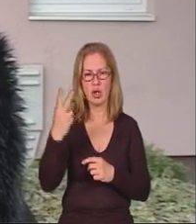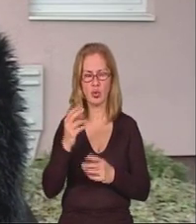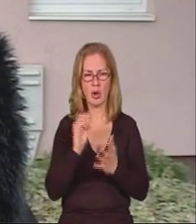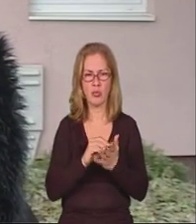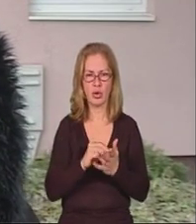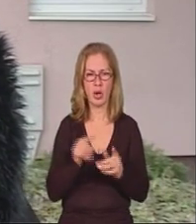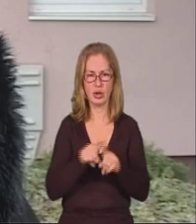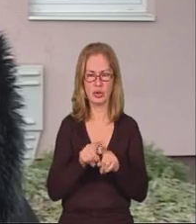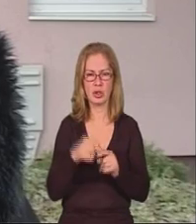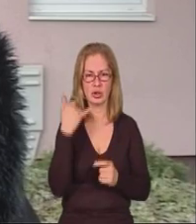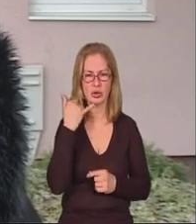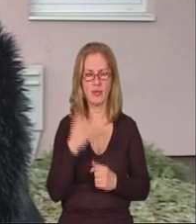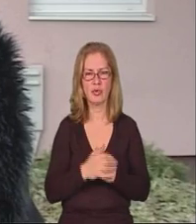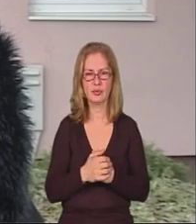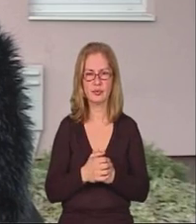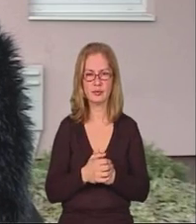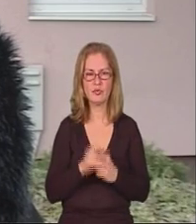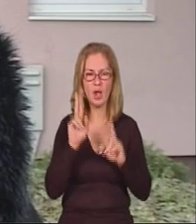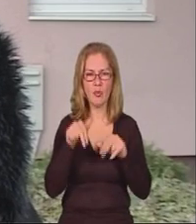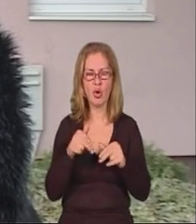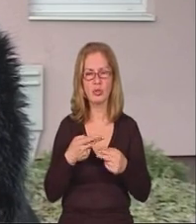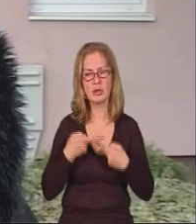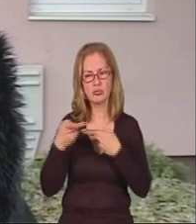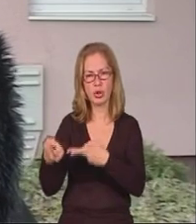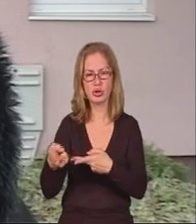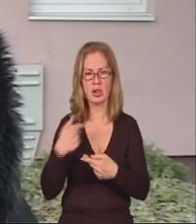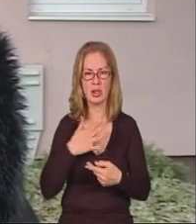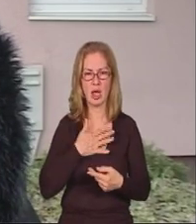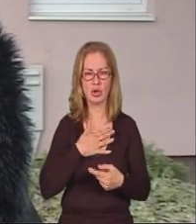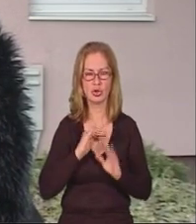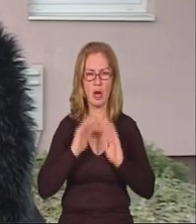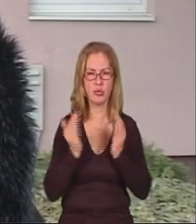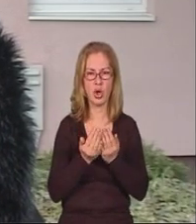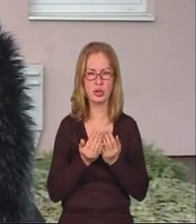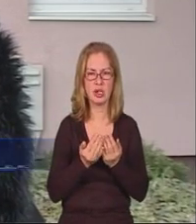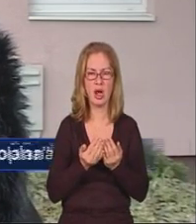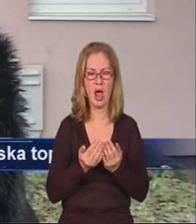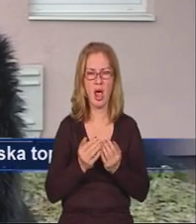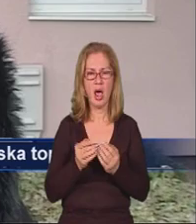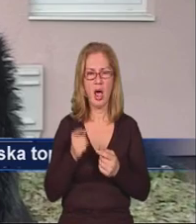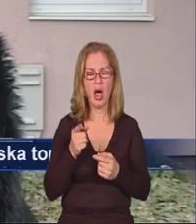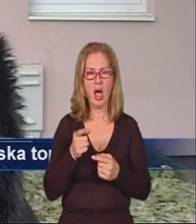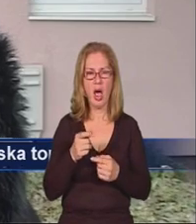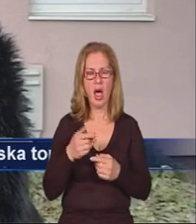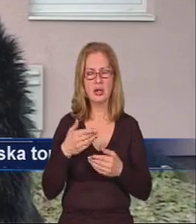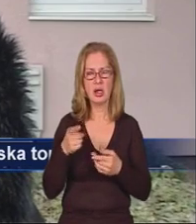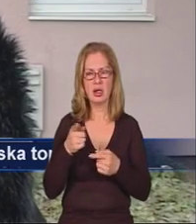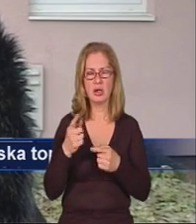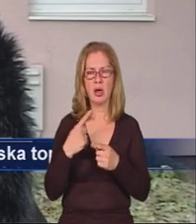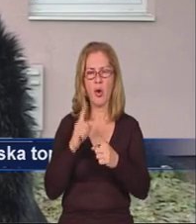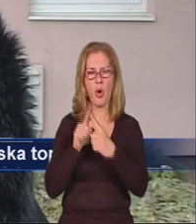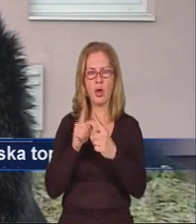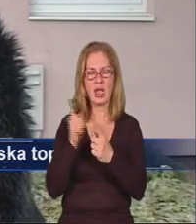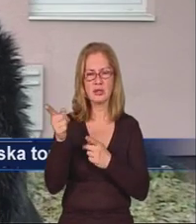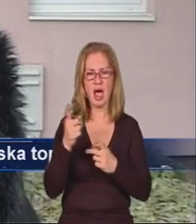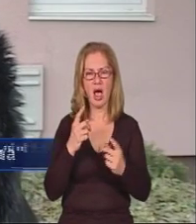na 423712 i 420853, a mogu i da nas posete u našim prostorijama odseka za odnose sa potrošačima u Vladimira